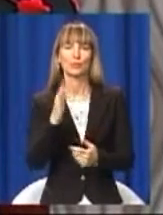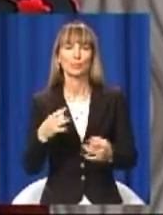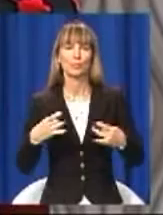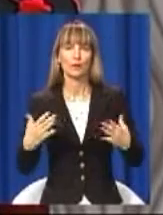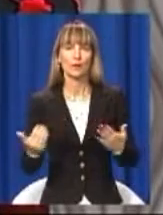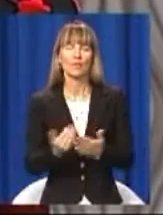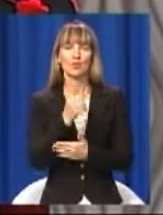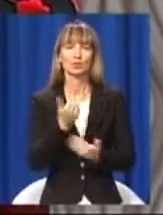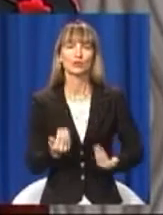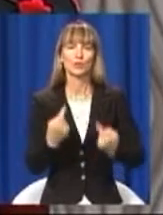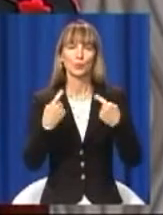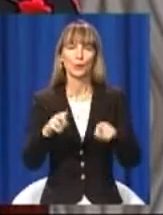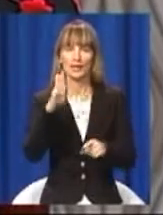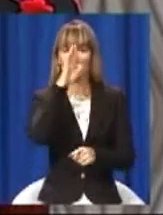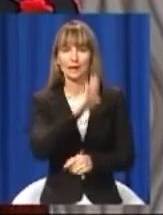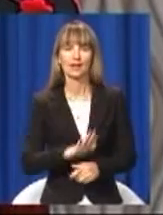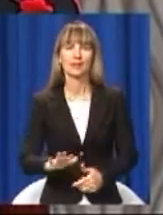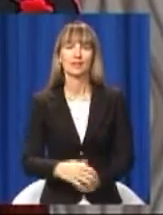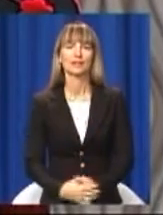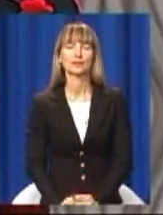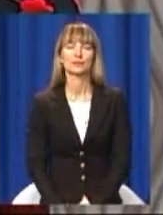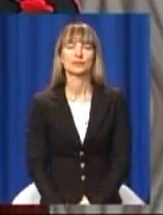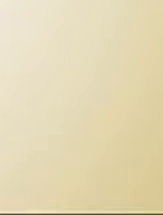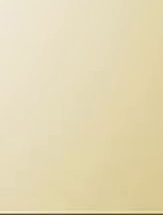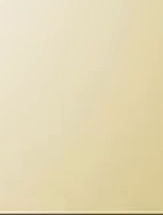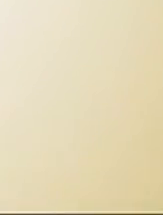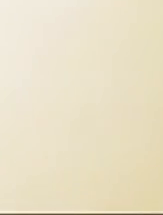святкувати жителі інших країн.